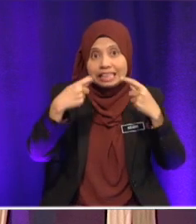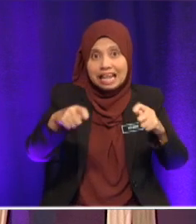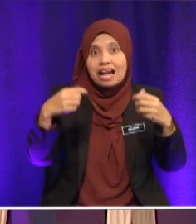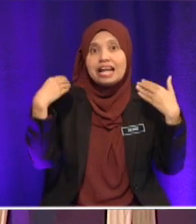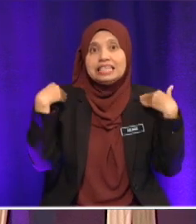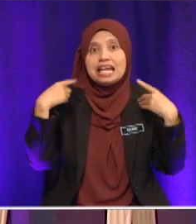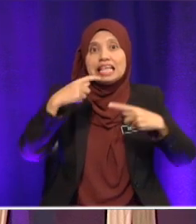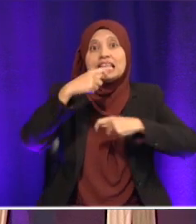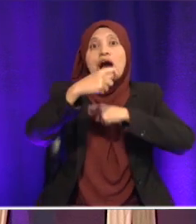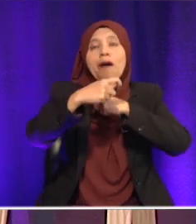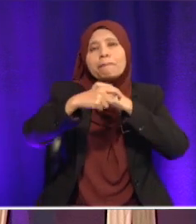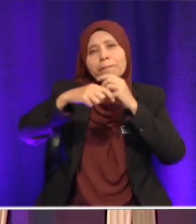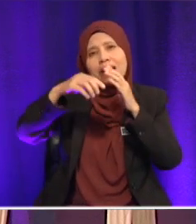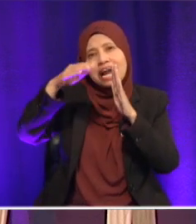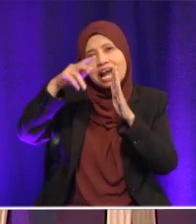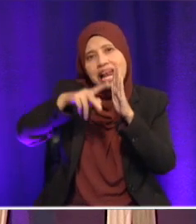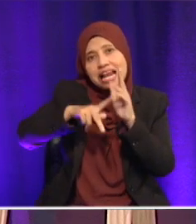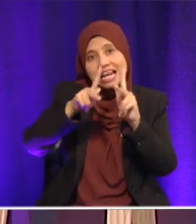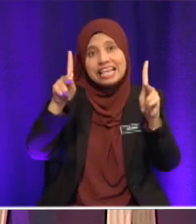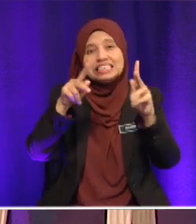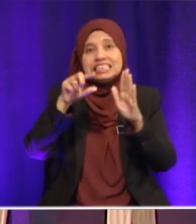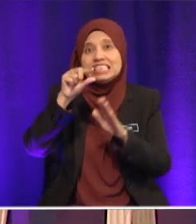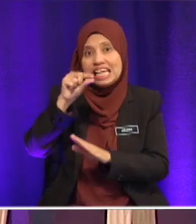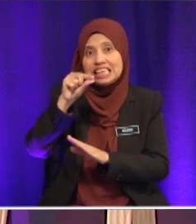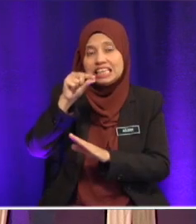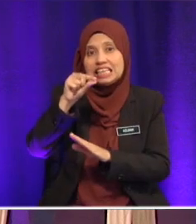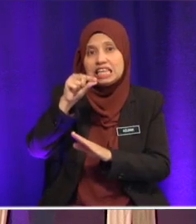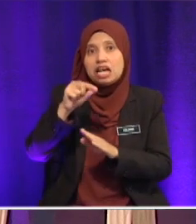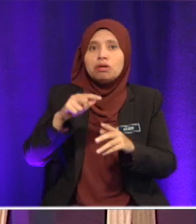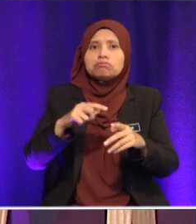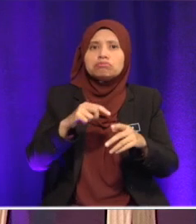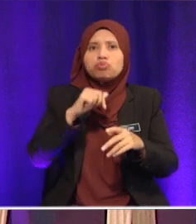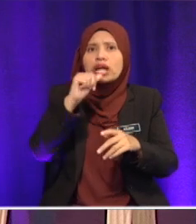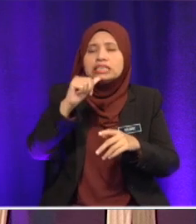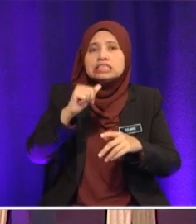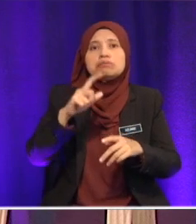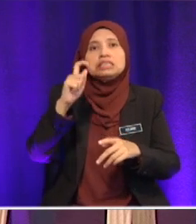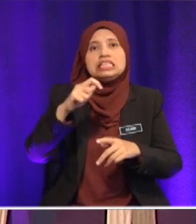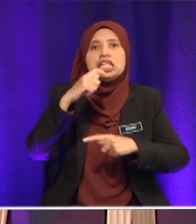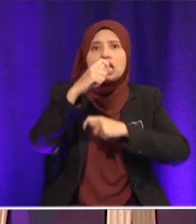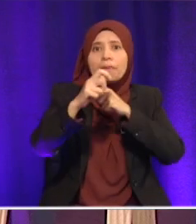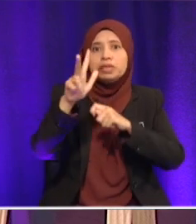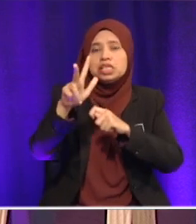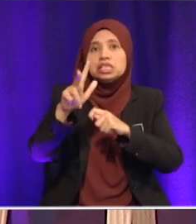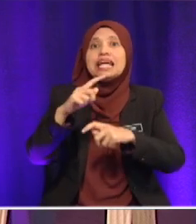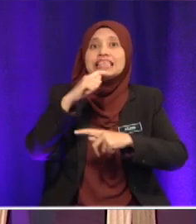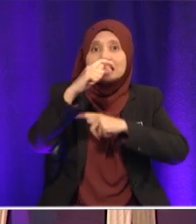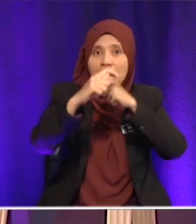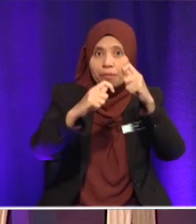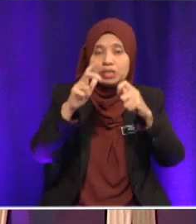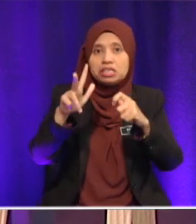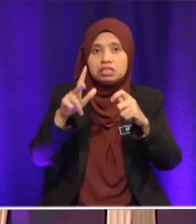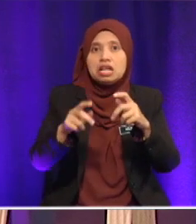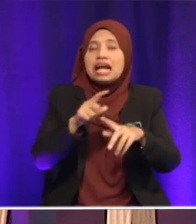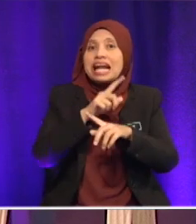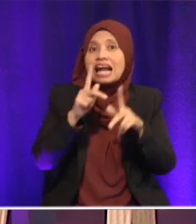ibupper dan pada guru tahap 3 itu bukan kita Letakkan tapi itu semestinya tidak kalau murid itu tidak